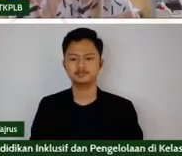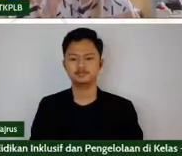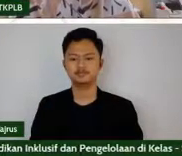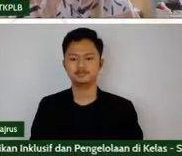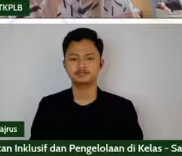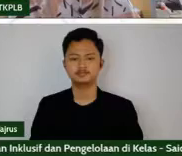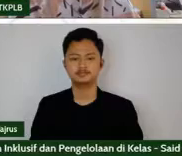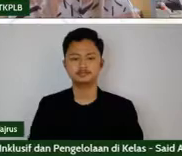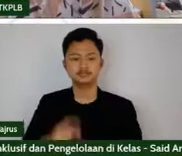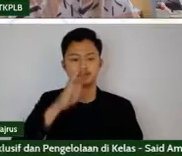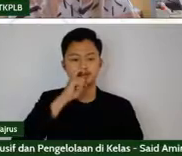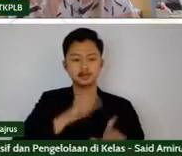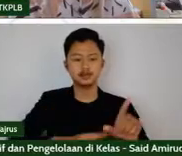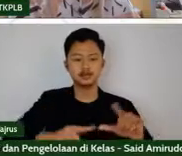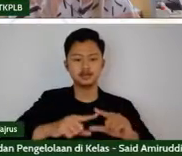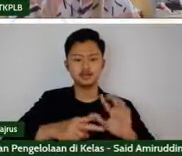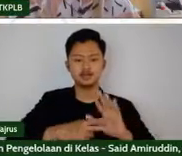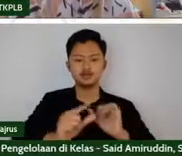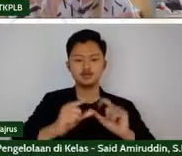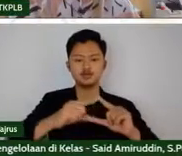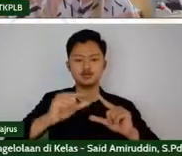Pak Yanuar di mute.